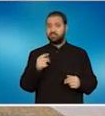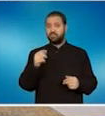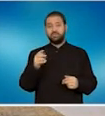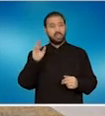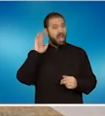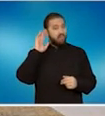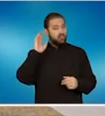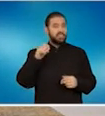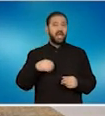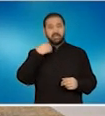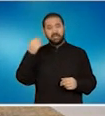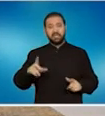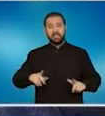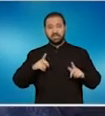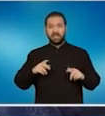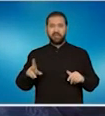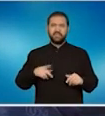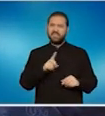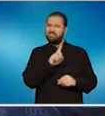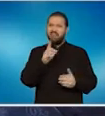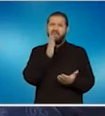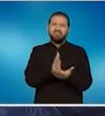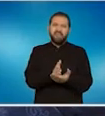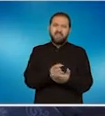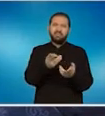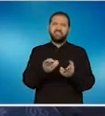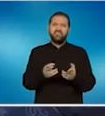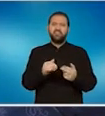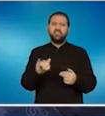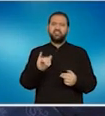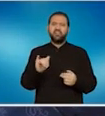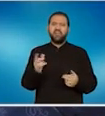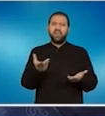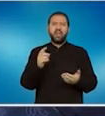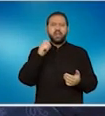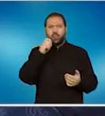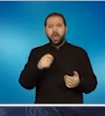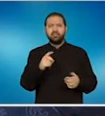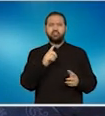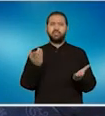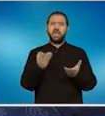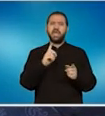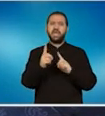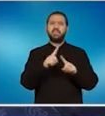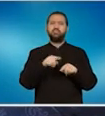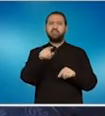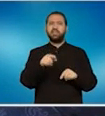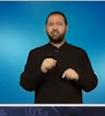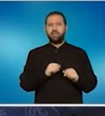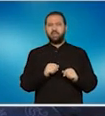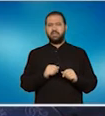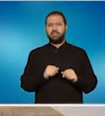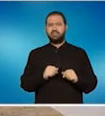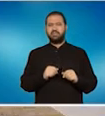și să-l fi ascultat... În viață. Pare cumva nedrept, domnule, să vină cei care au fost ucenici. M-am gândit apoi că